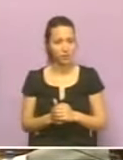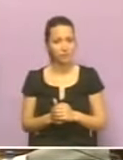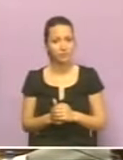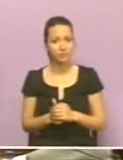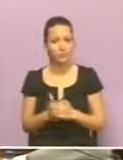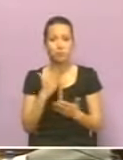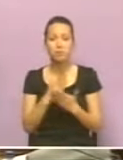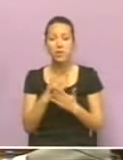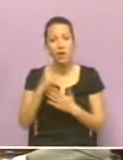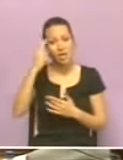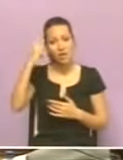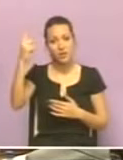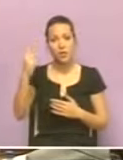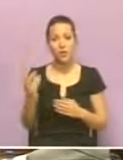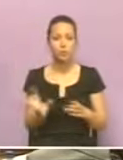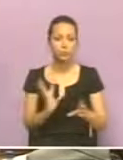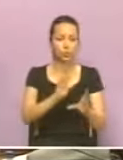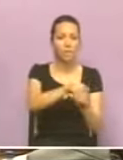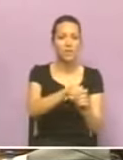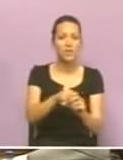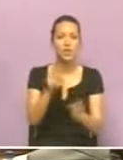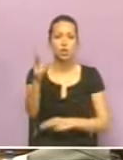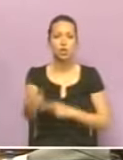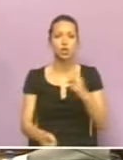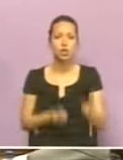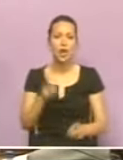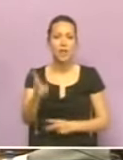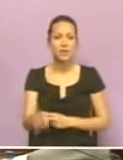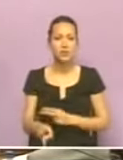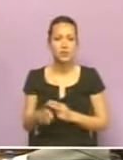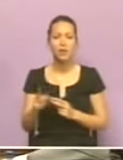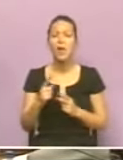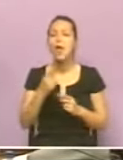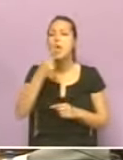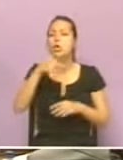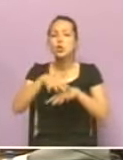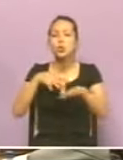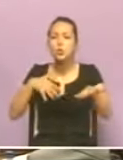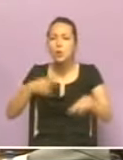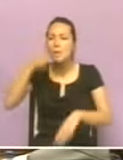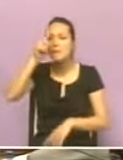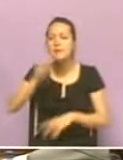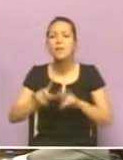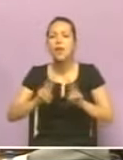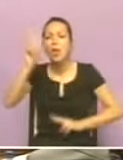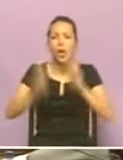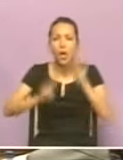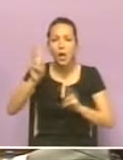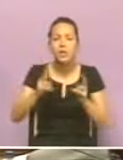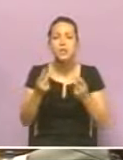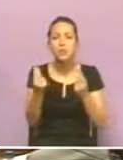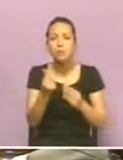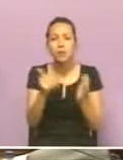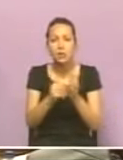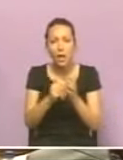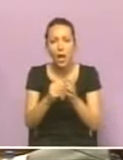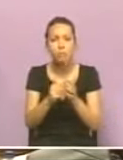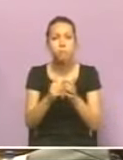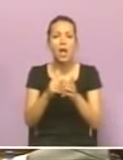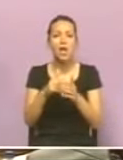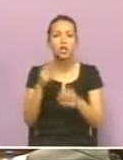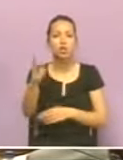postojala ideja da se uvede železnica u Srbiji, da je Skupština mesec dana raspravljala o tome da li Srbiji treba železnica ili ne treba železnica, da